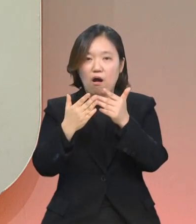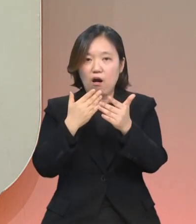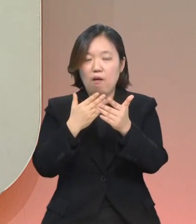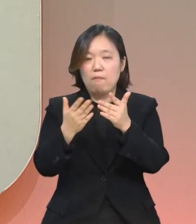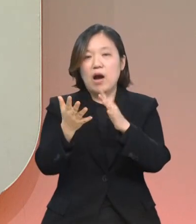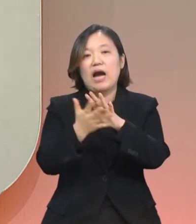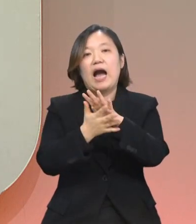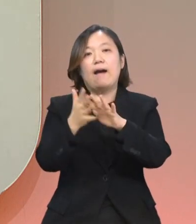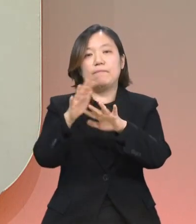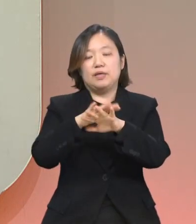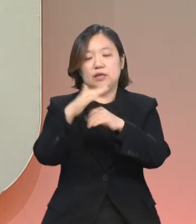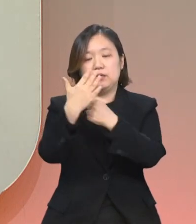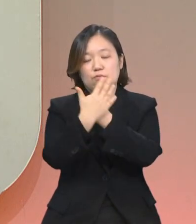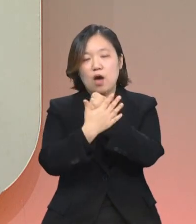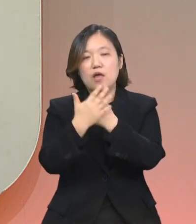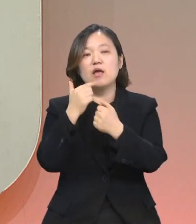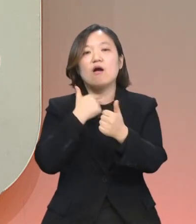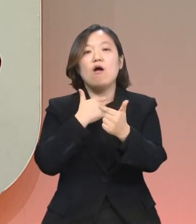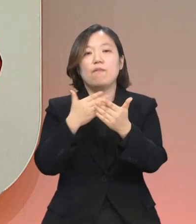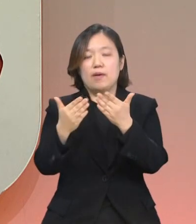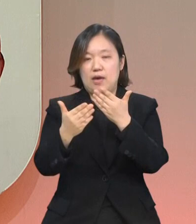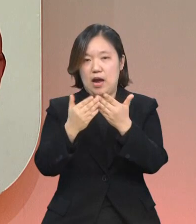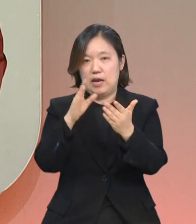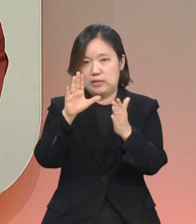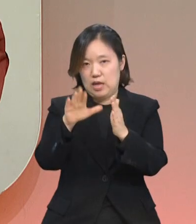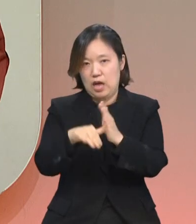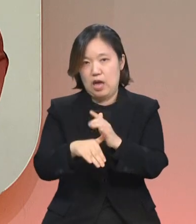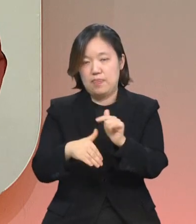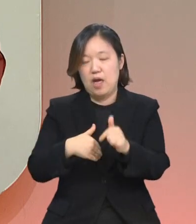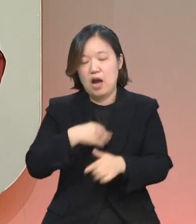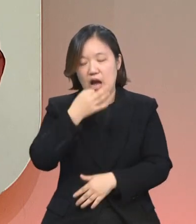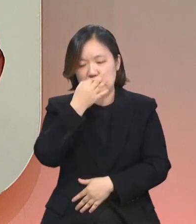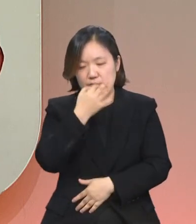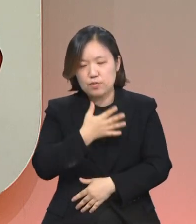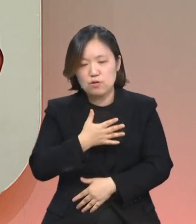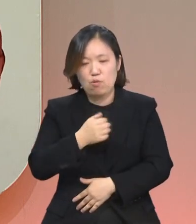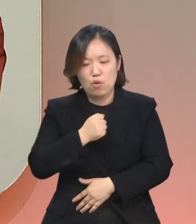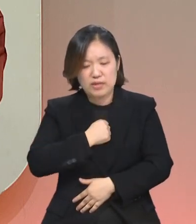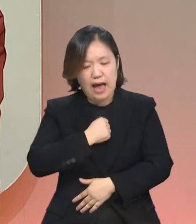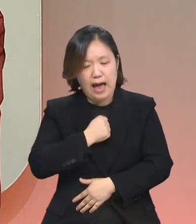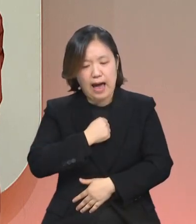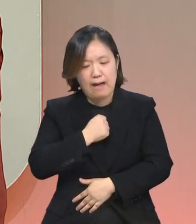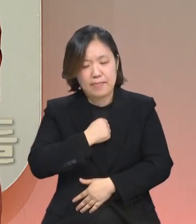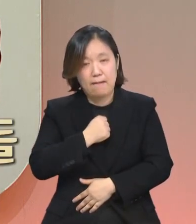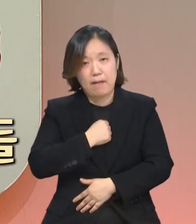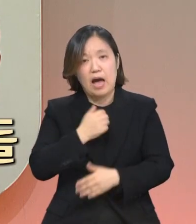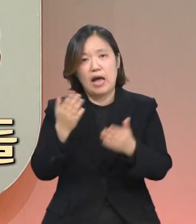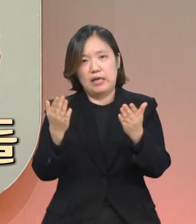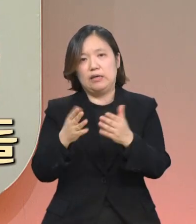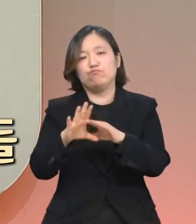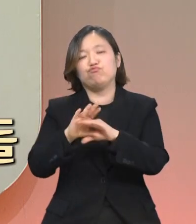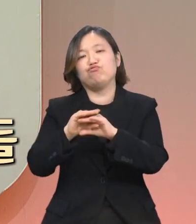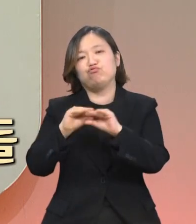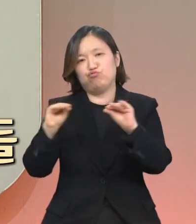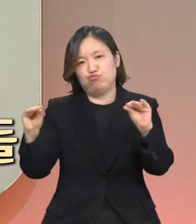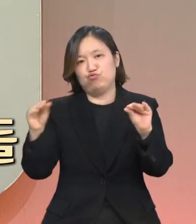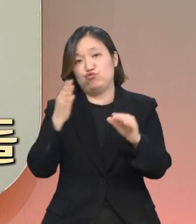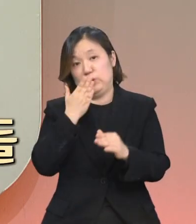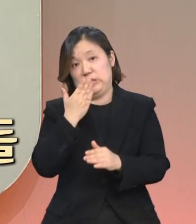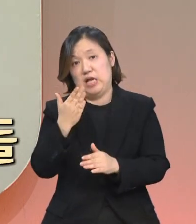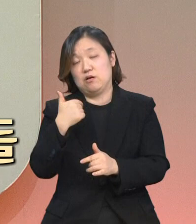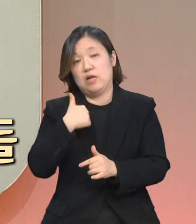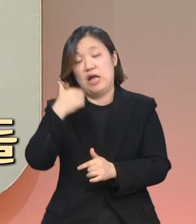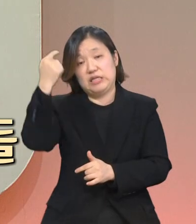얻으면서 정말 힘들었던 일들 답답했던 일들이 많이 풀려나가는 걸